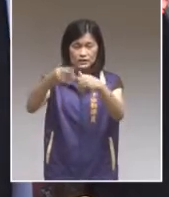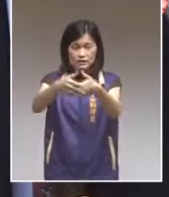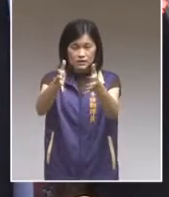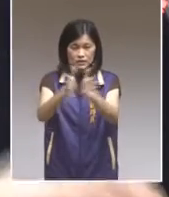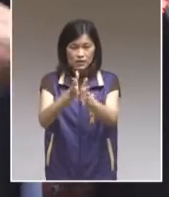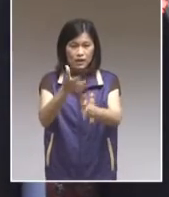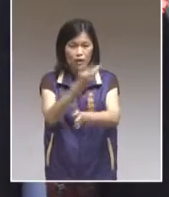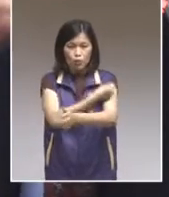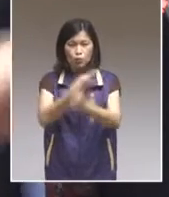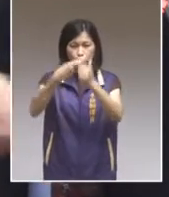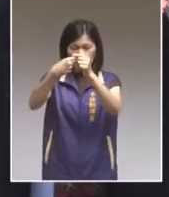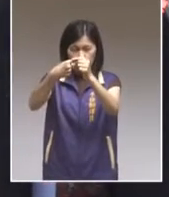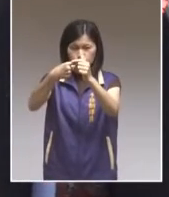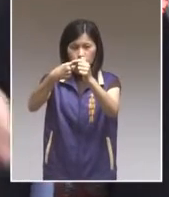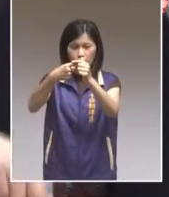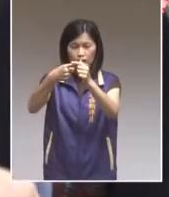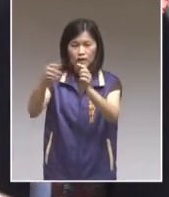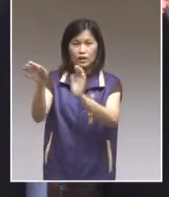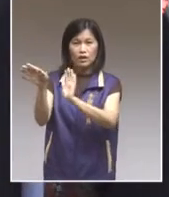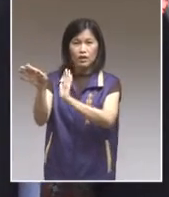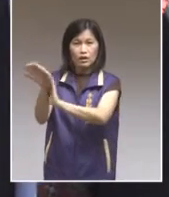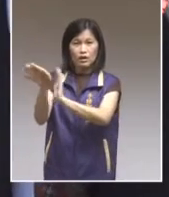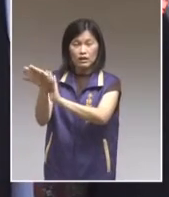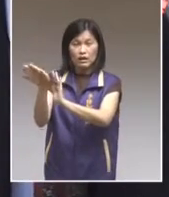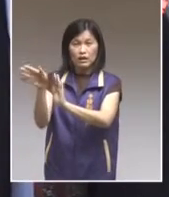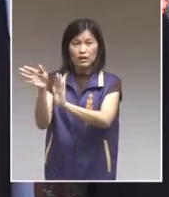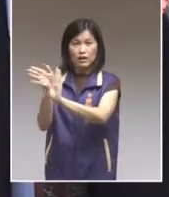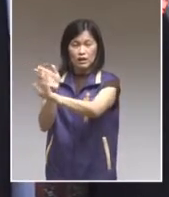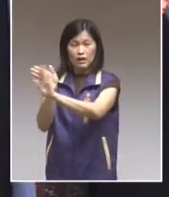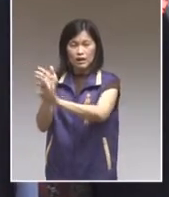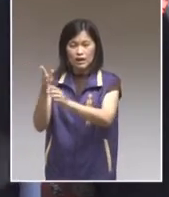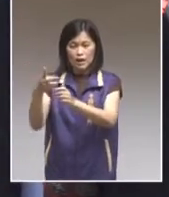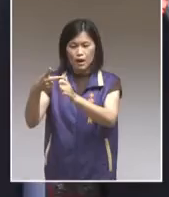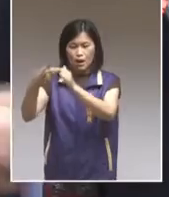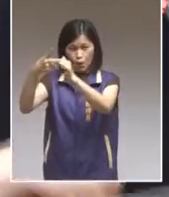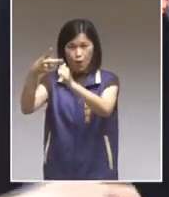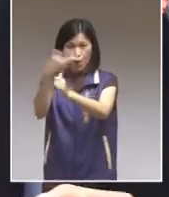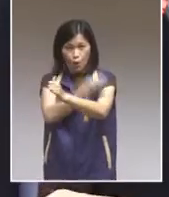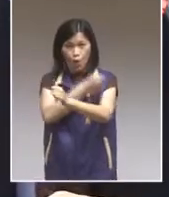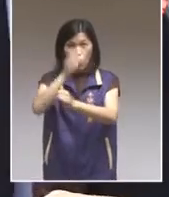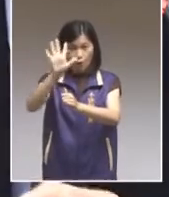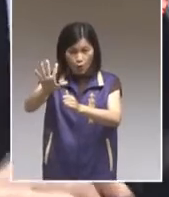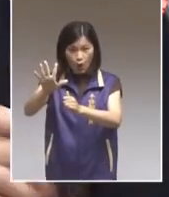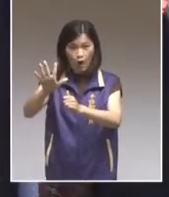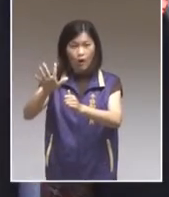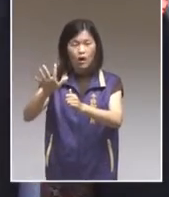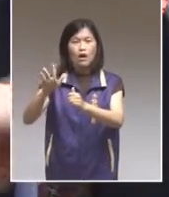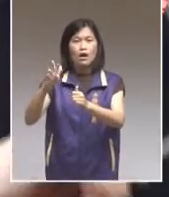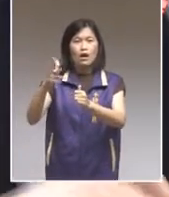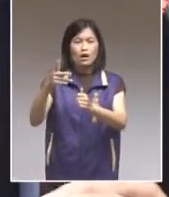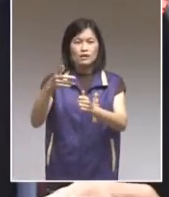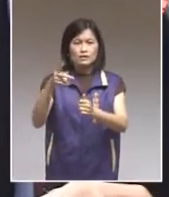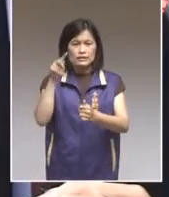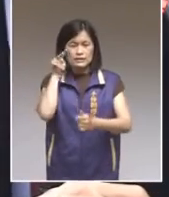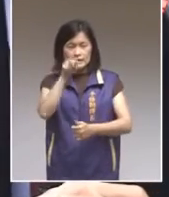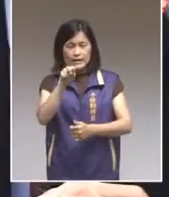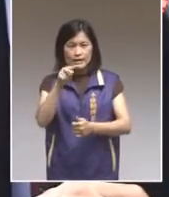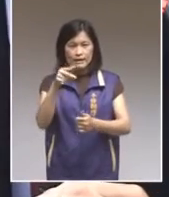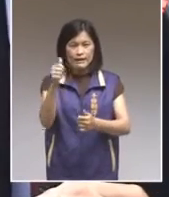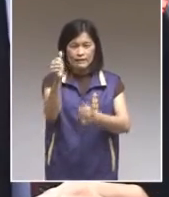一剂，第三个最右边的是打第二剂。那我们就可以看到男生如